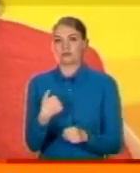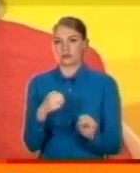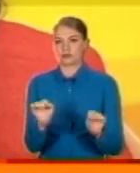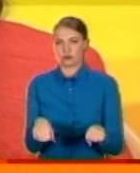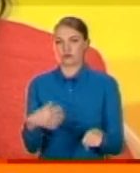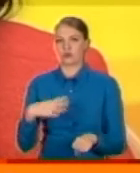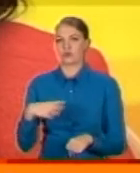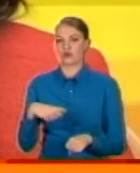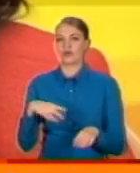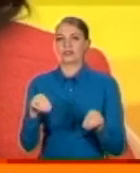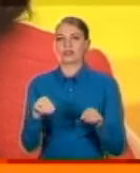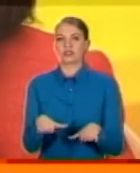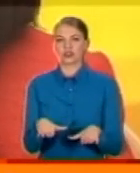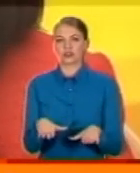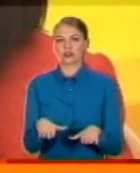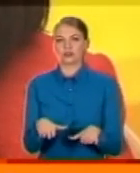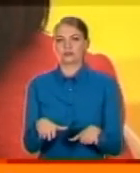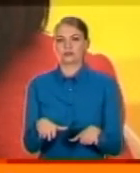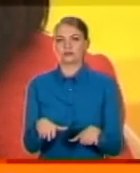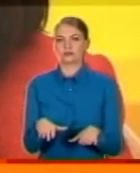можемо очікувати рішення